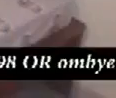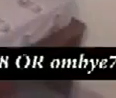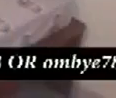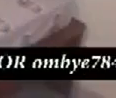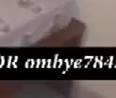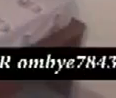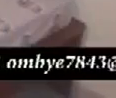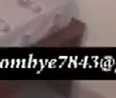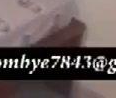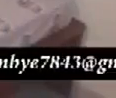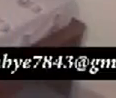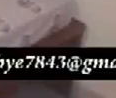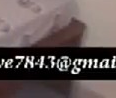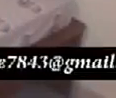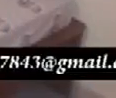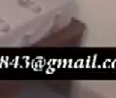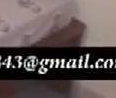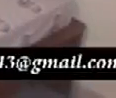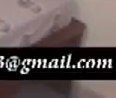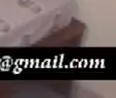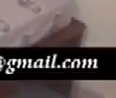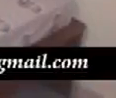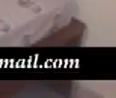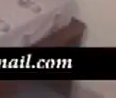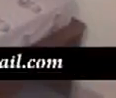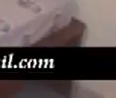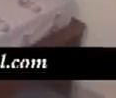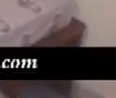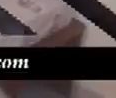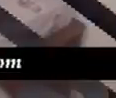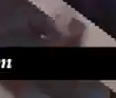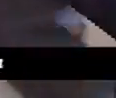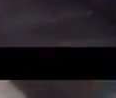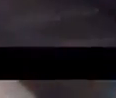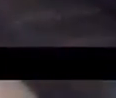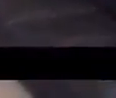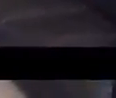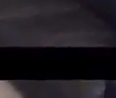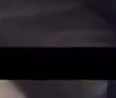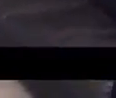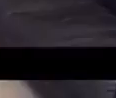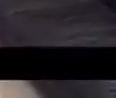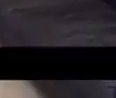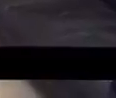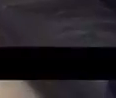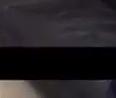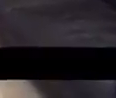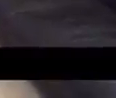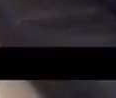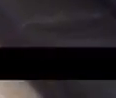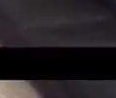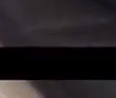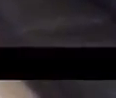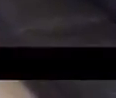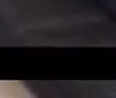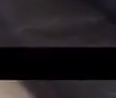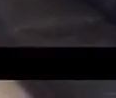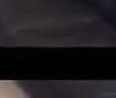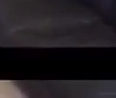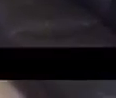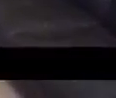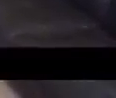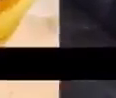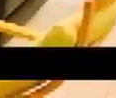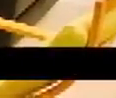ñu ngi leen ko amal saala cabinet yi bu nekkaa nga am lal bu nooy saal bi ñu ngi ko defar ba mu yaaña toogu yi nekk fa télé bi nekk fa channel bi nekk